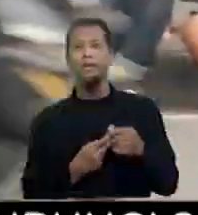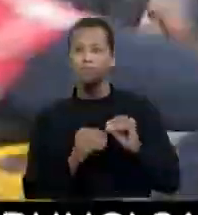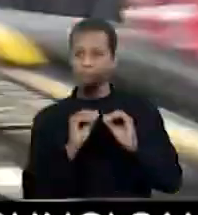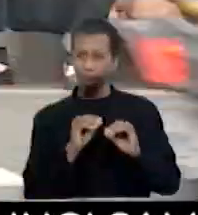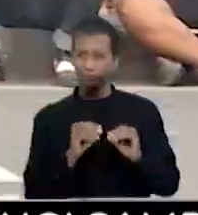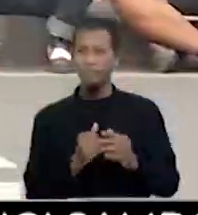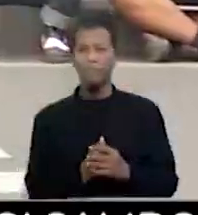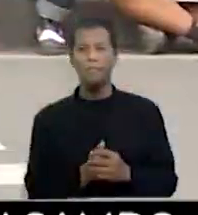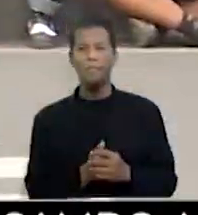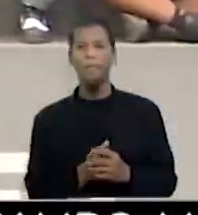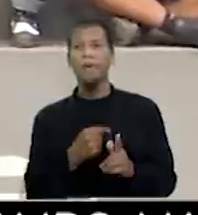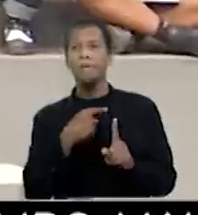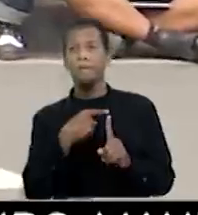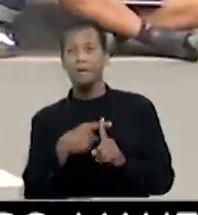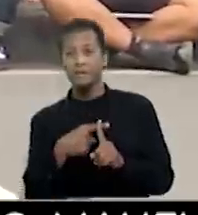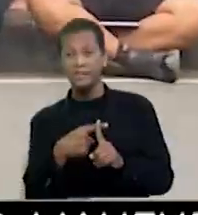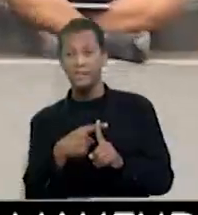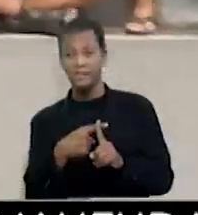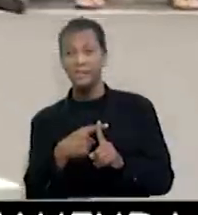dapat mengubah jati diri bangsa Indonesia.